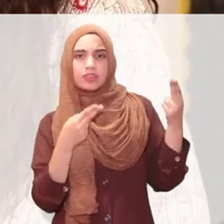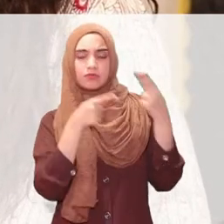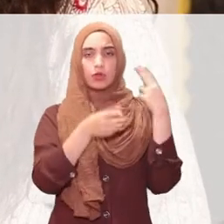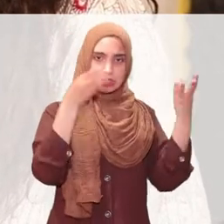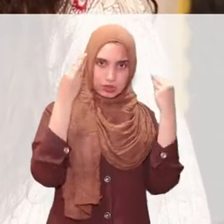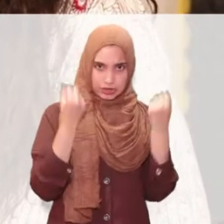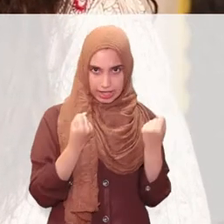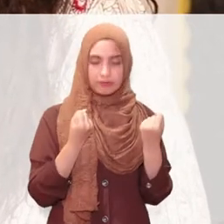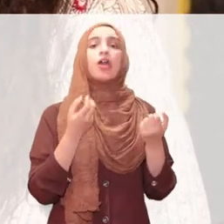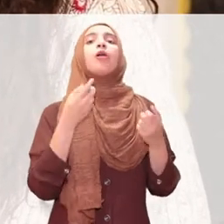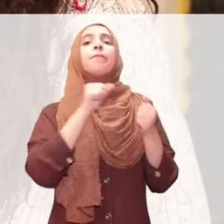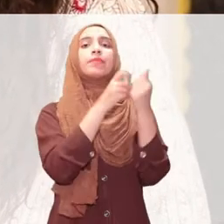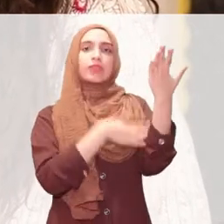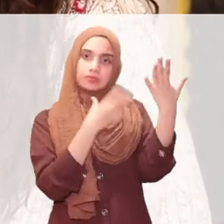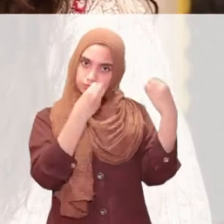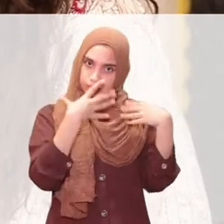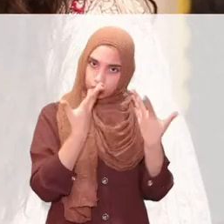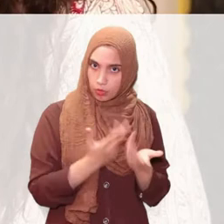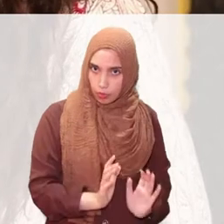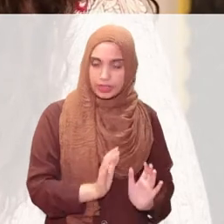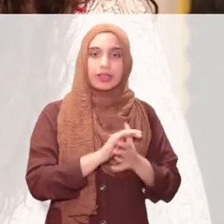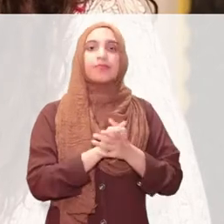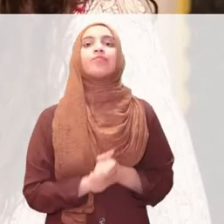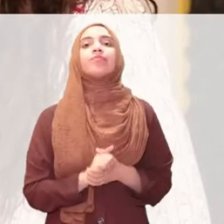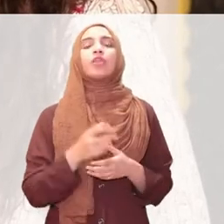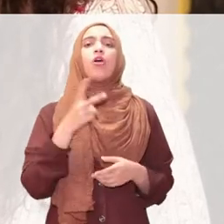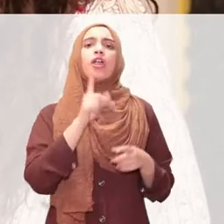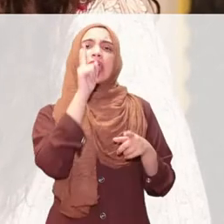एंड द थिंग विच